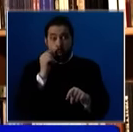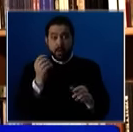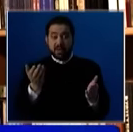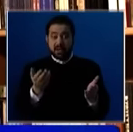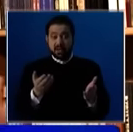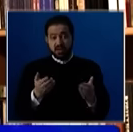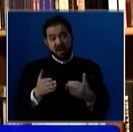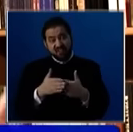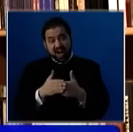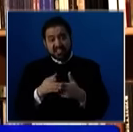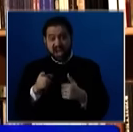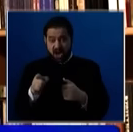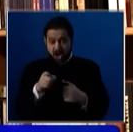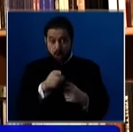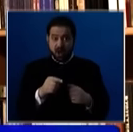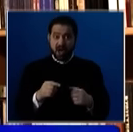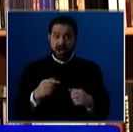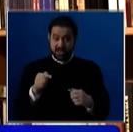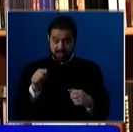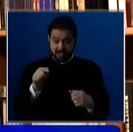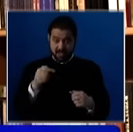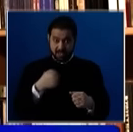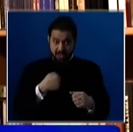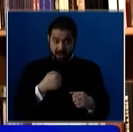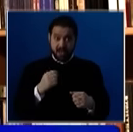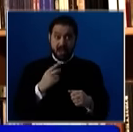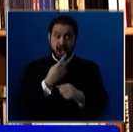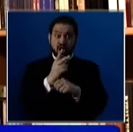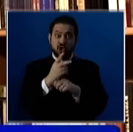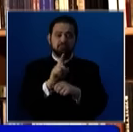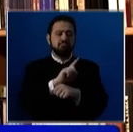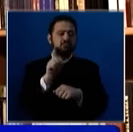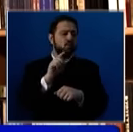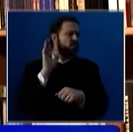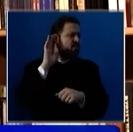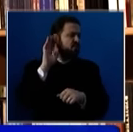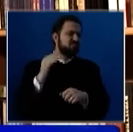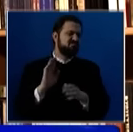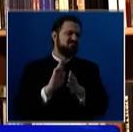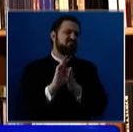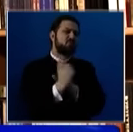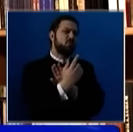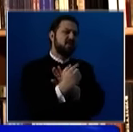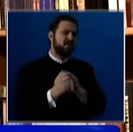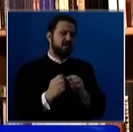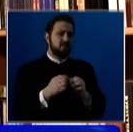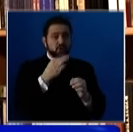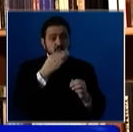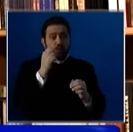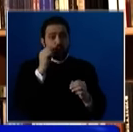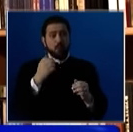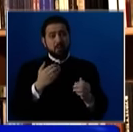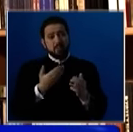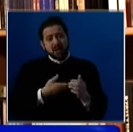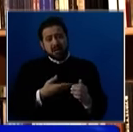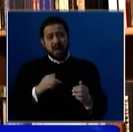cărora sau în fața cărora s-a greșit, poate mai puțin, poate mai mult, nici nu vor să audă, întorc spatele. Și oamenii așa zic: părinte, am încercat în toate felurile,